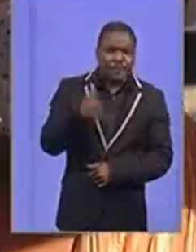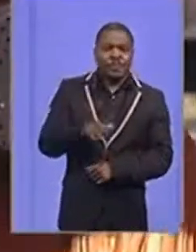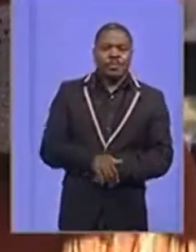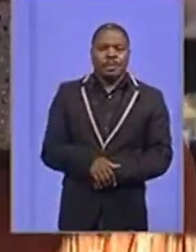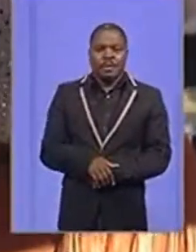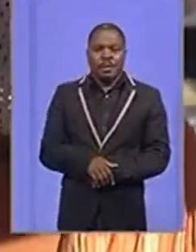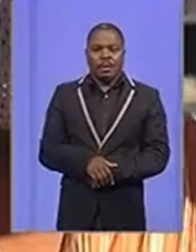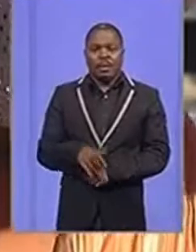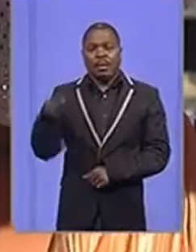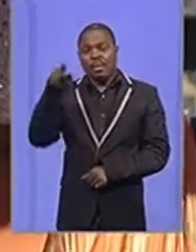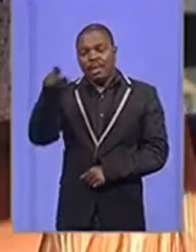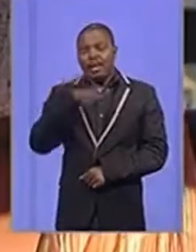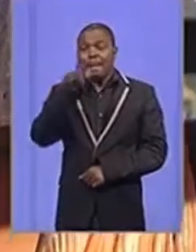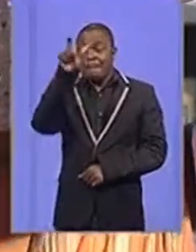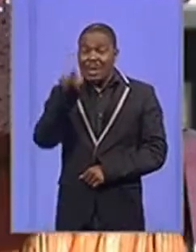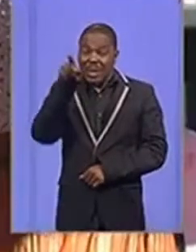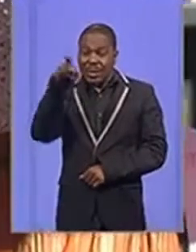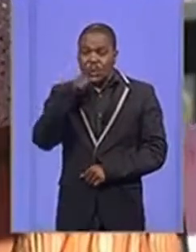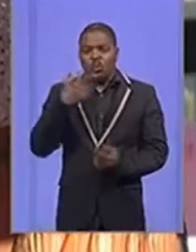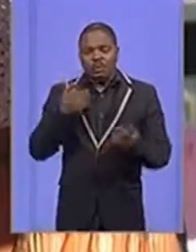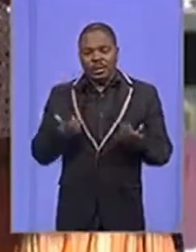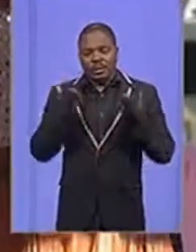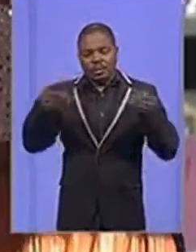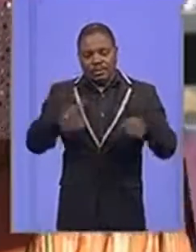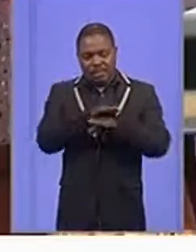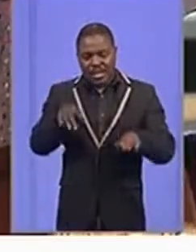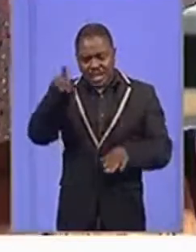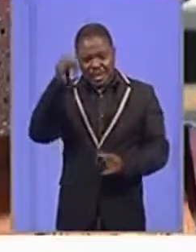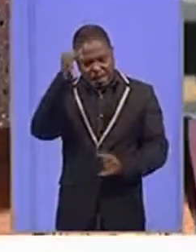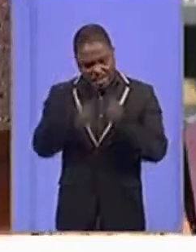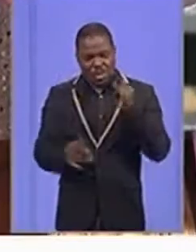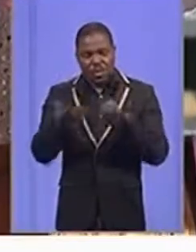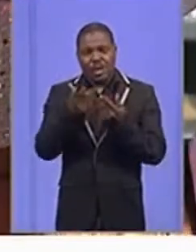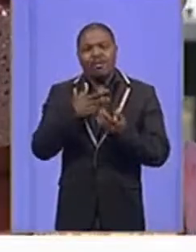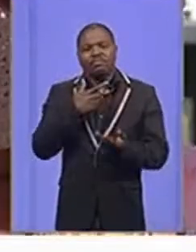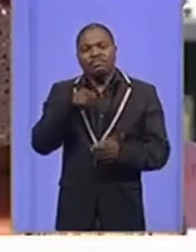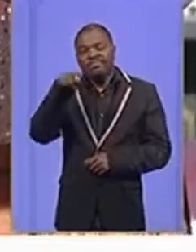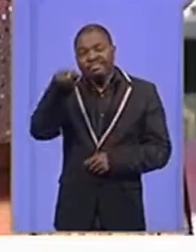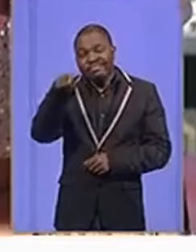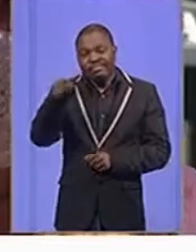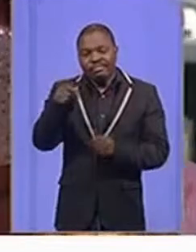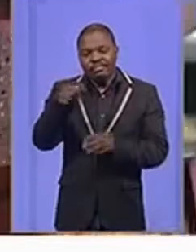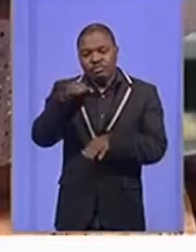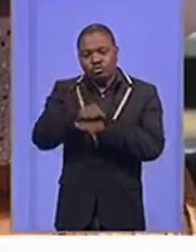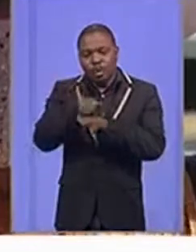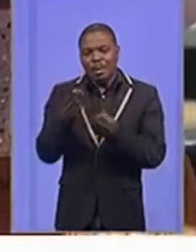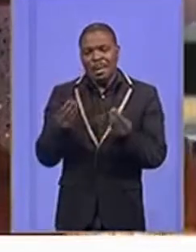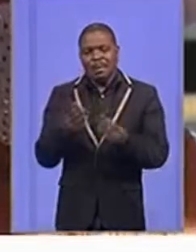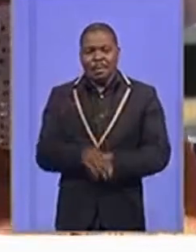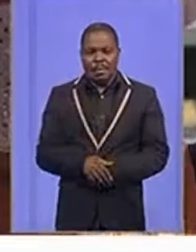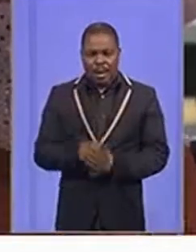was the undertaker's fault to mix up grave numbers. So yeah, I'm just glad that everything now